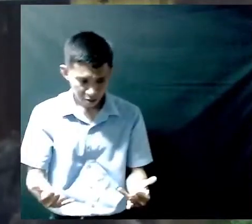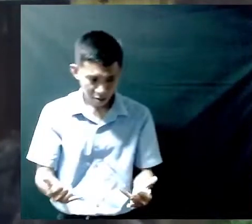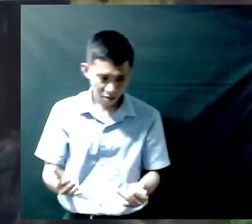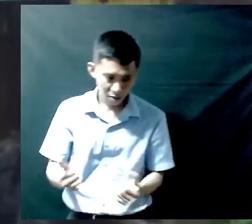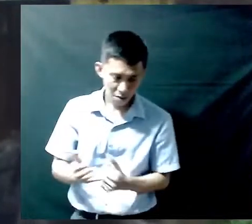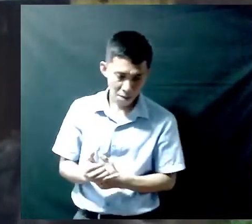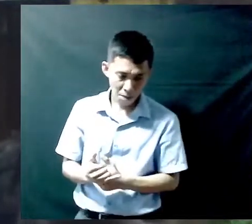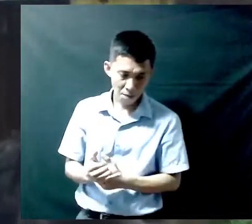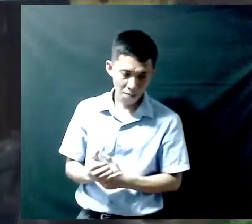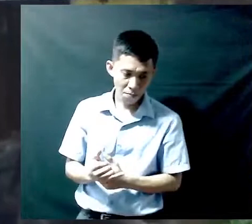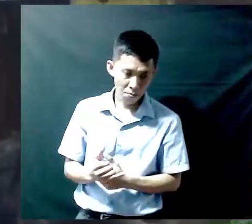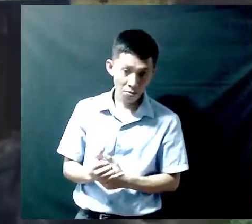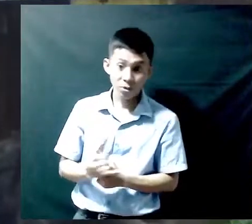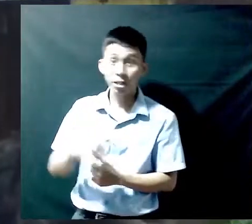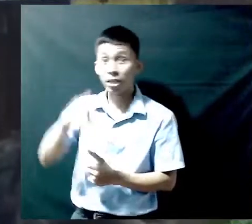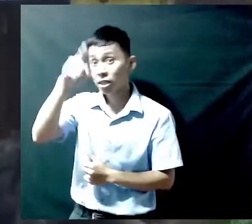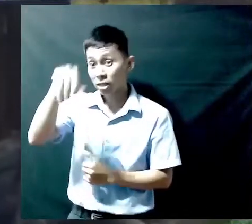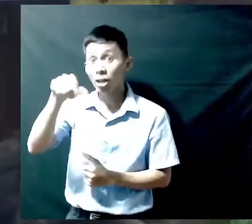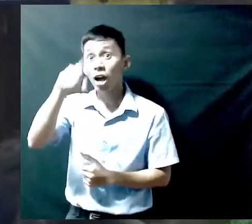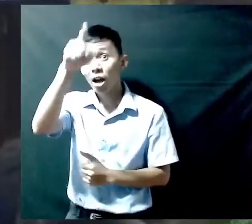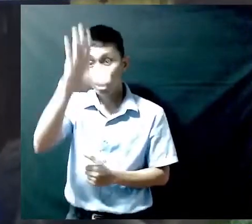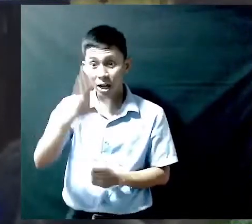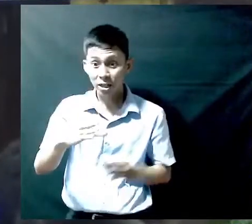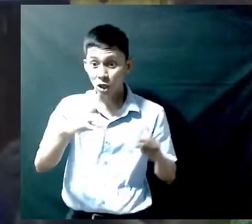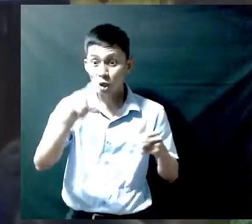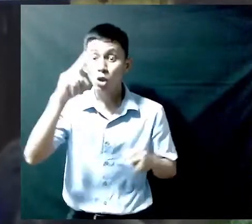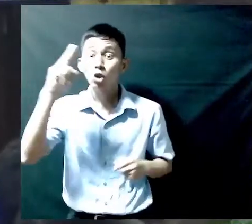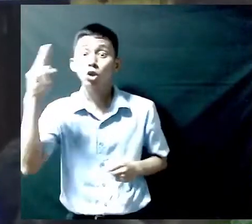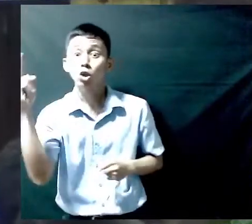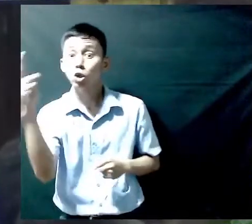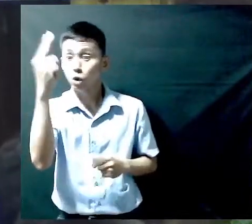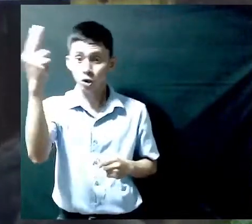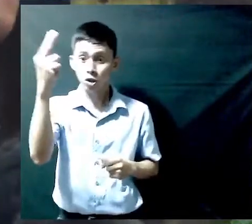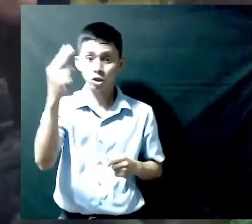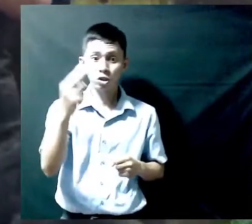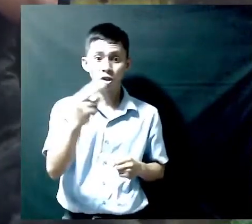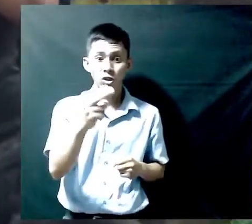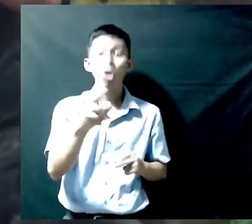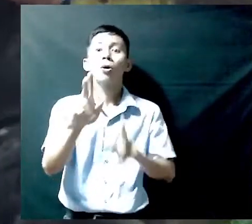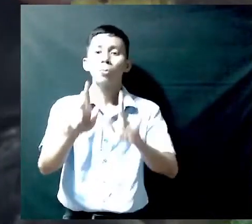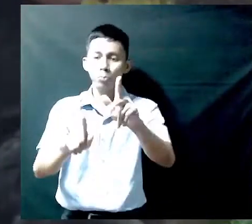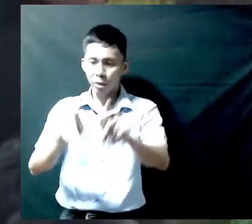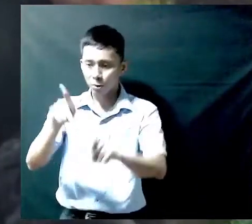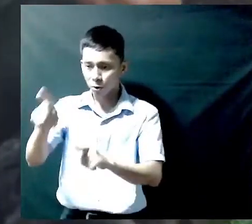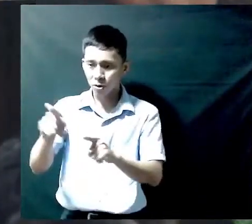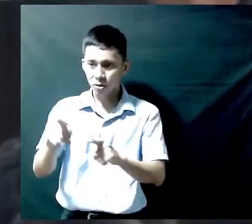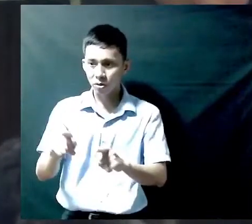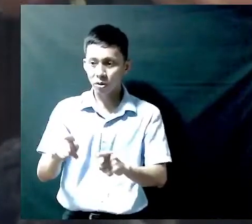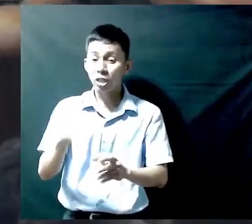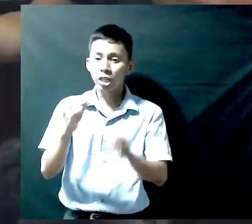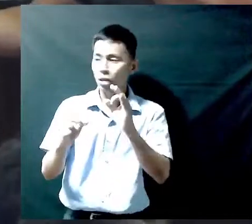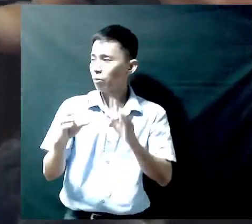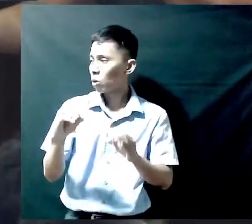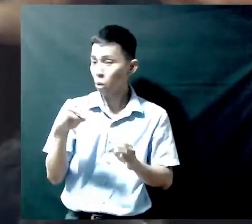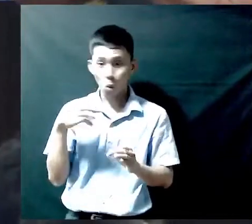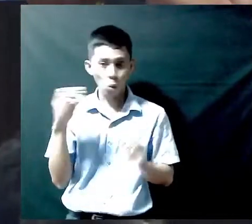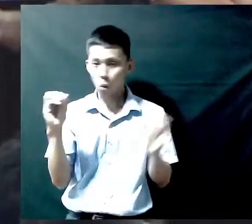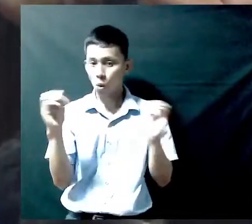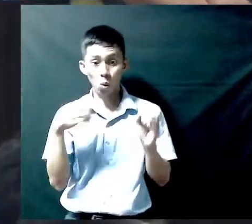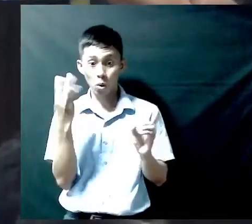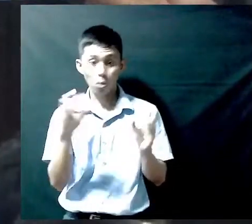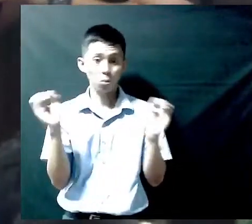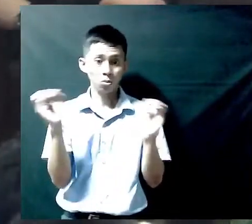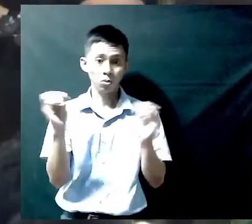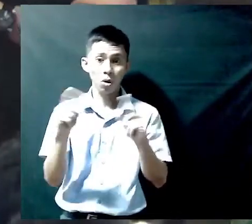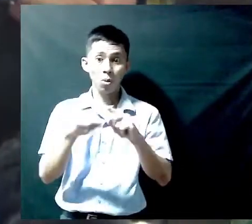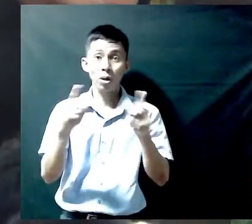paggamit sa mga taong gusto niyang gamitin. Even though without us, God can do it, but I